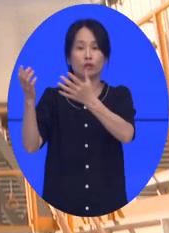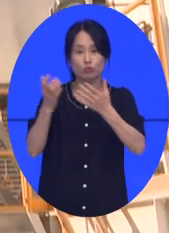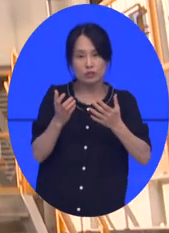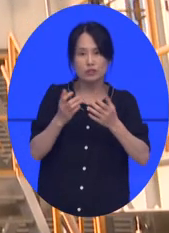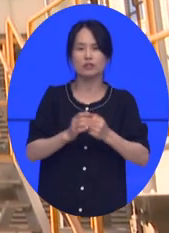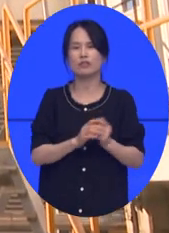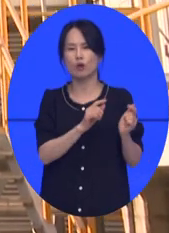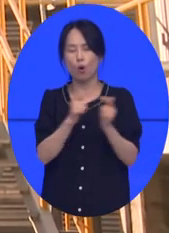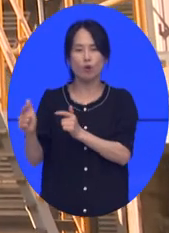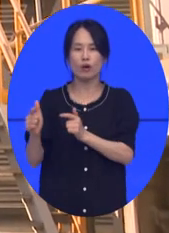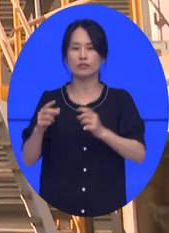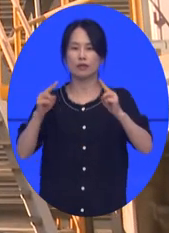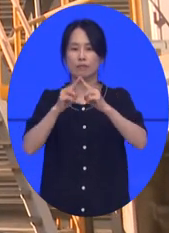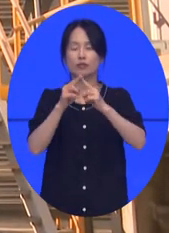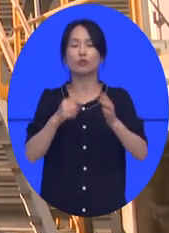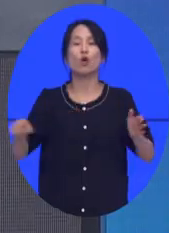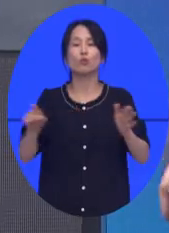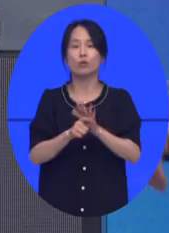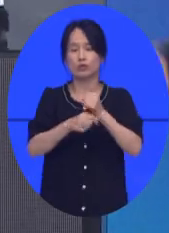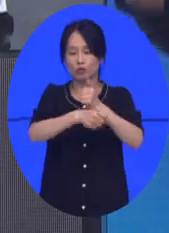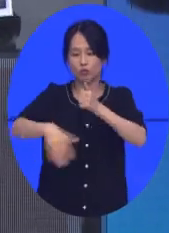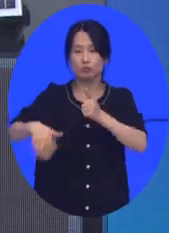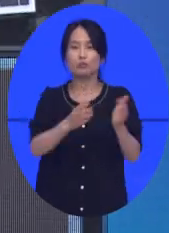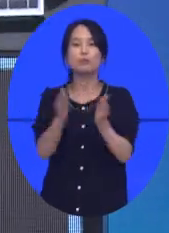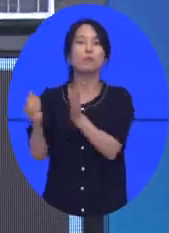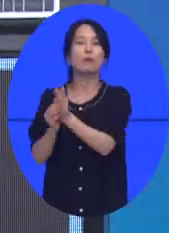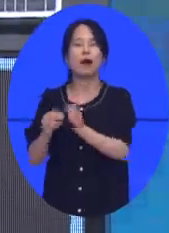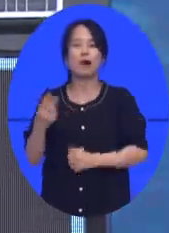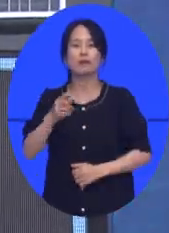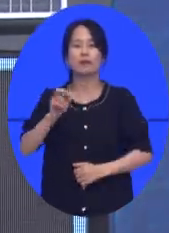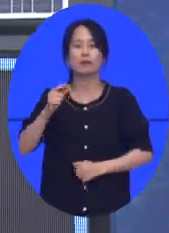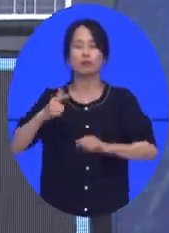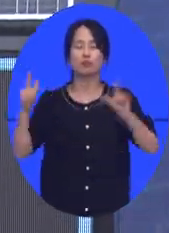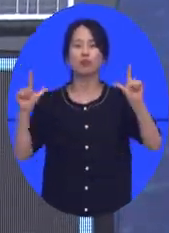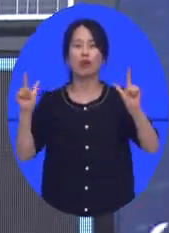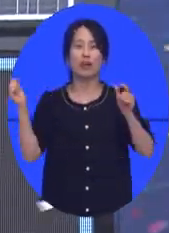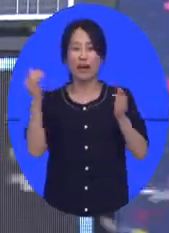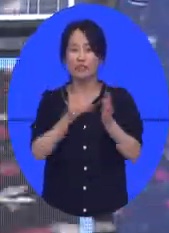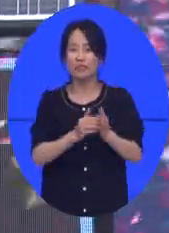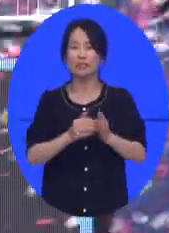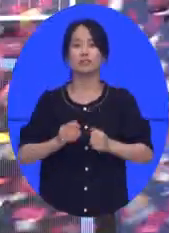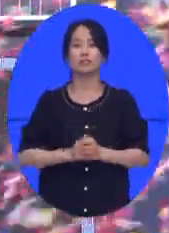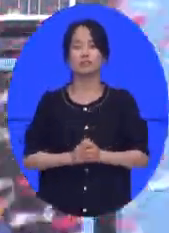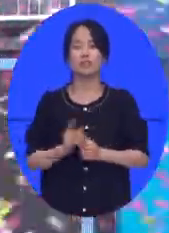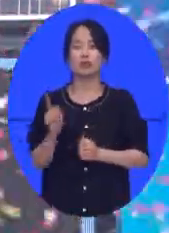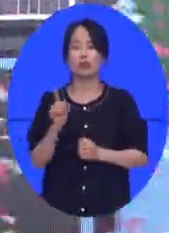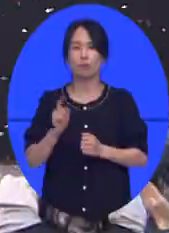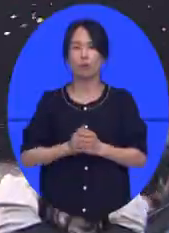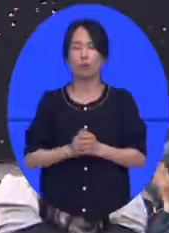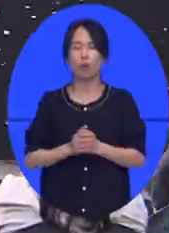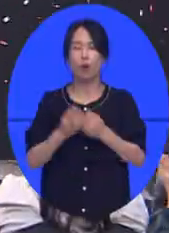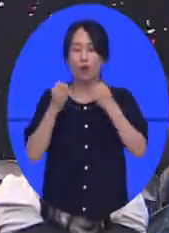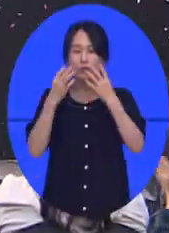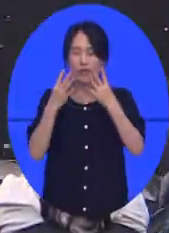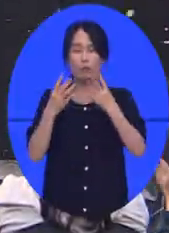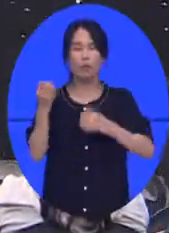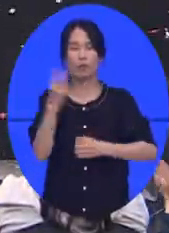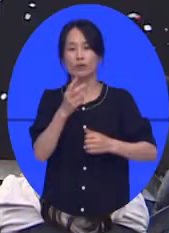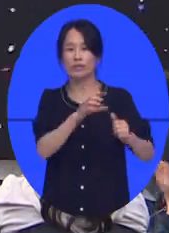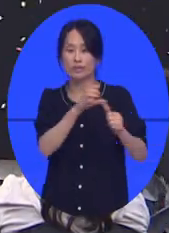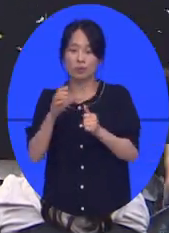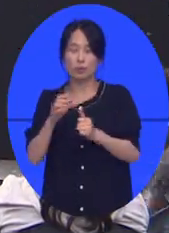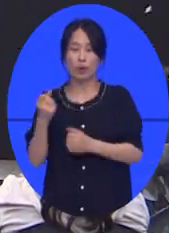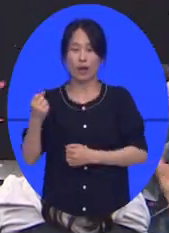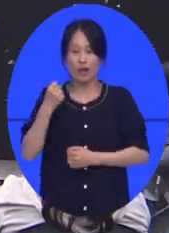메가벨트 구축을 위한 기반을 닦았습니다. 2026년까지 원전 6기 규모인 9기가와트의 신재생에너지 발전시설 확충 계획을